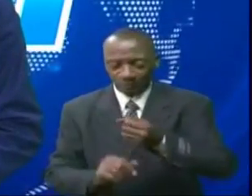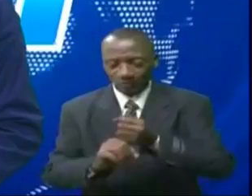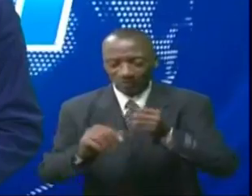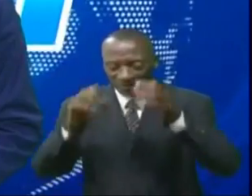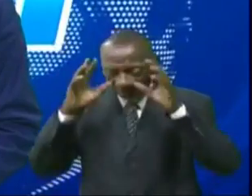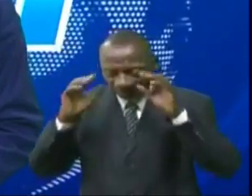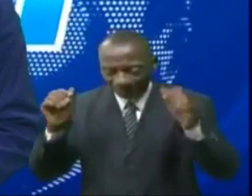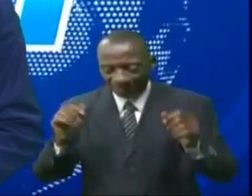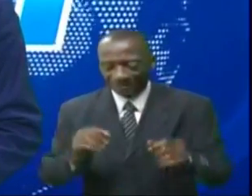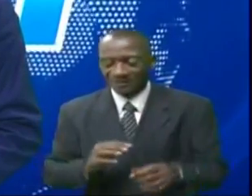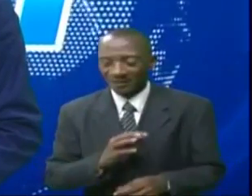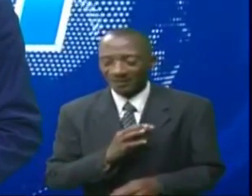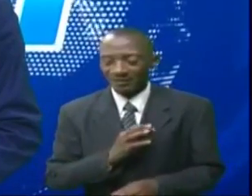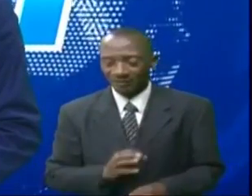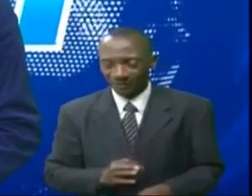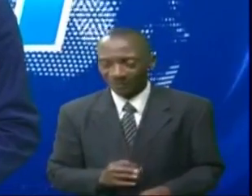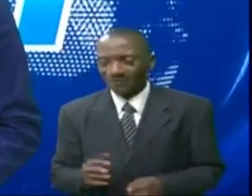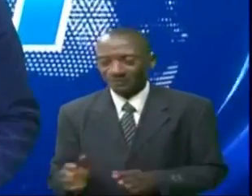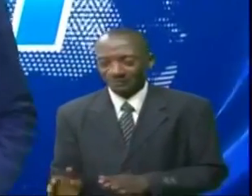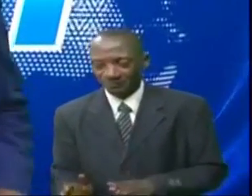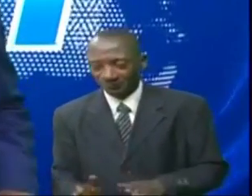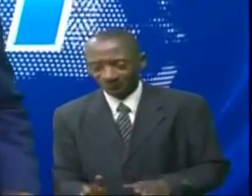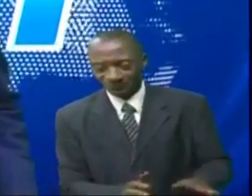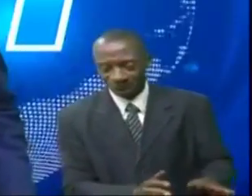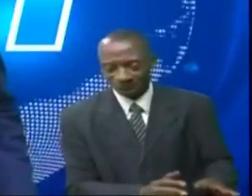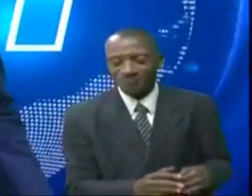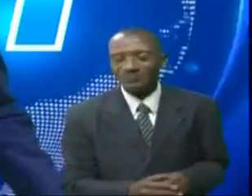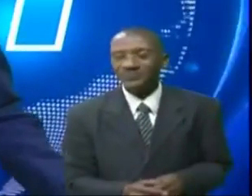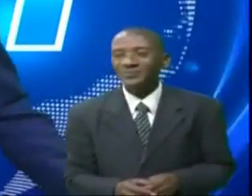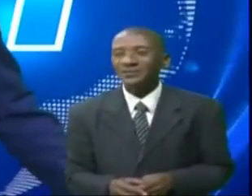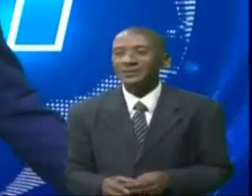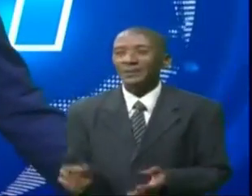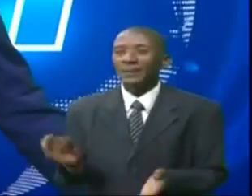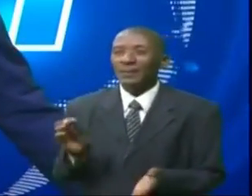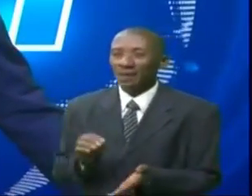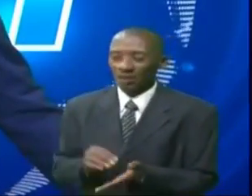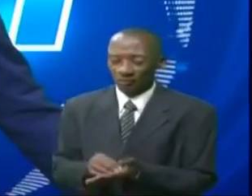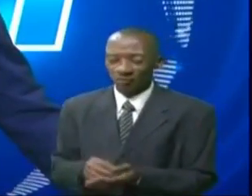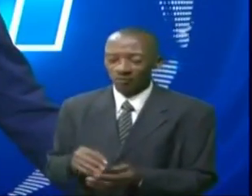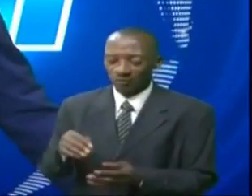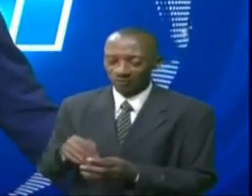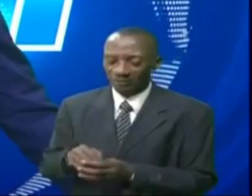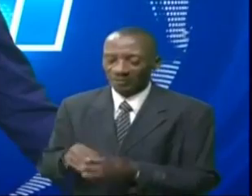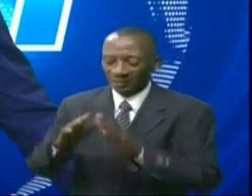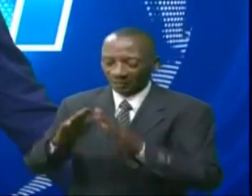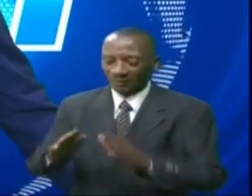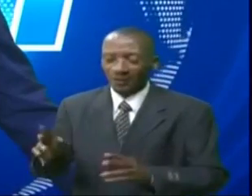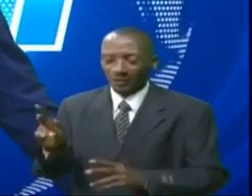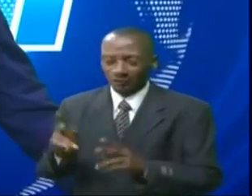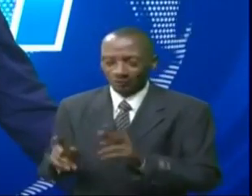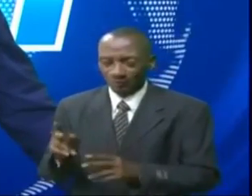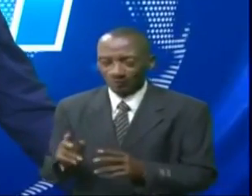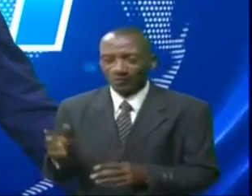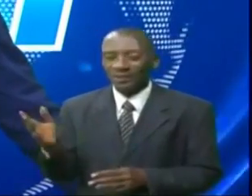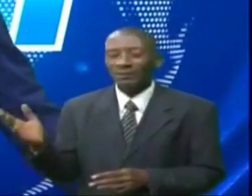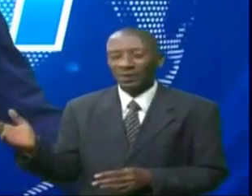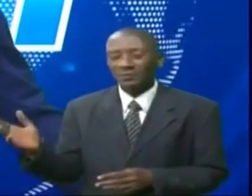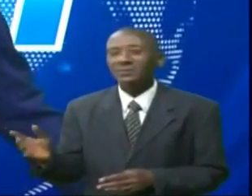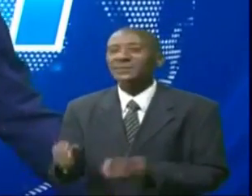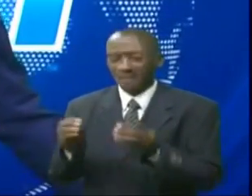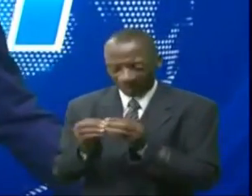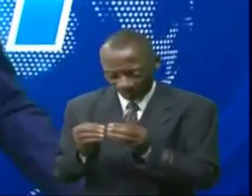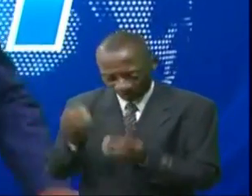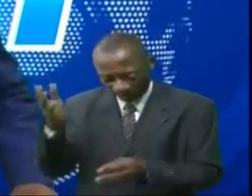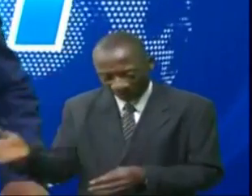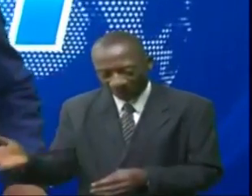Restons toujours au Palais du Peuple où certains acteurs politiques présents à ces congrès ont aussi salué la candidature de